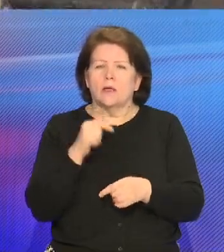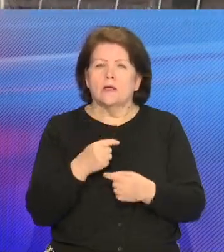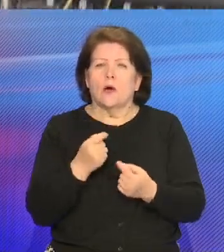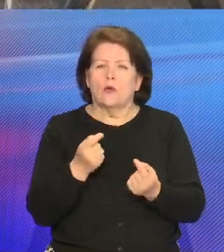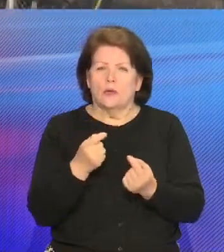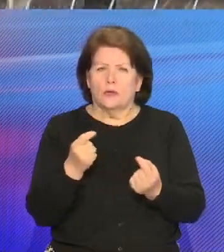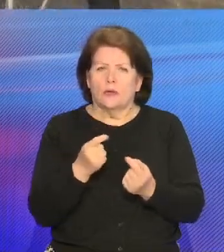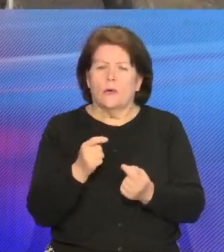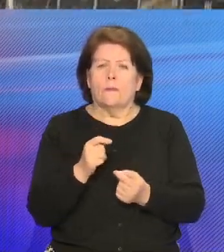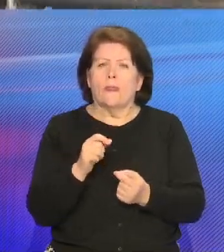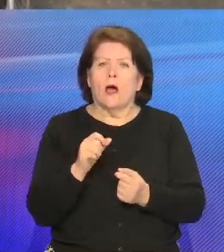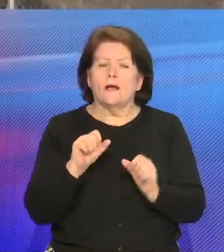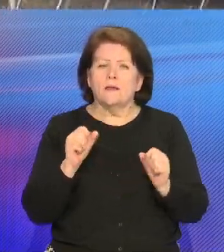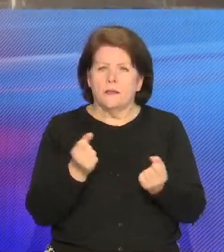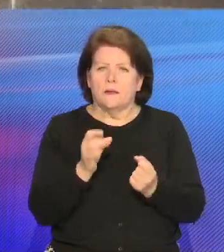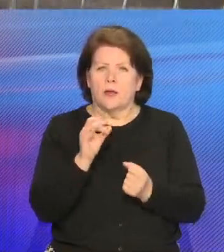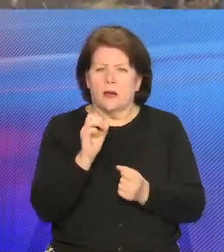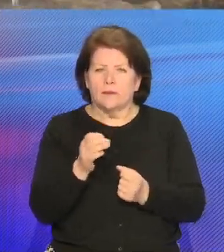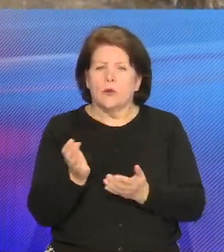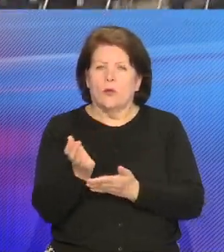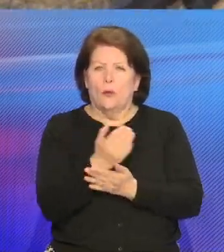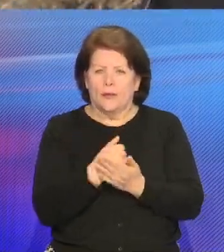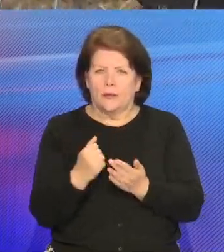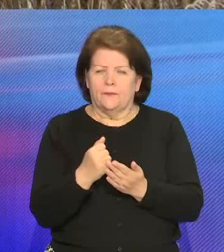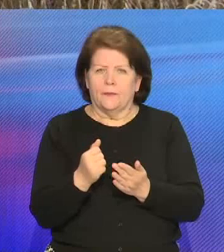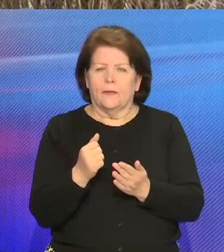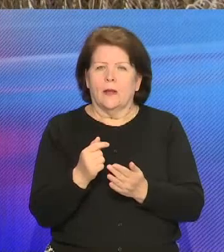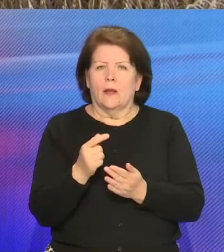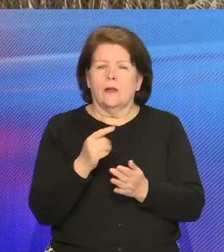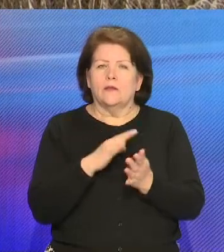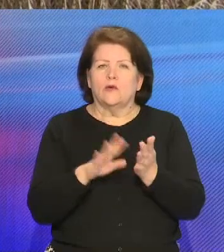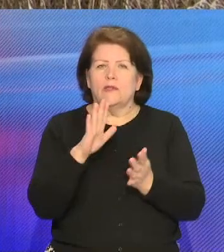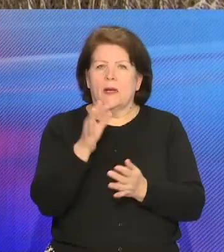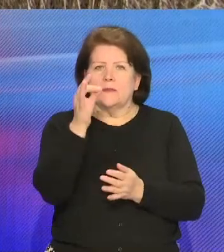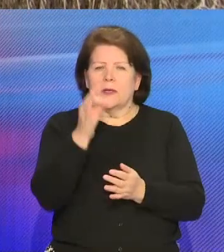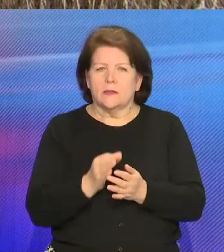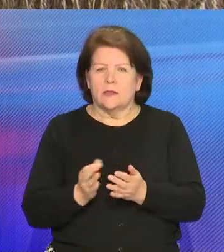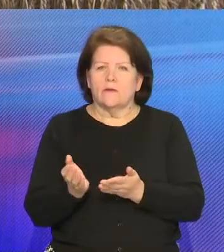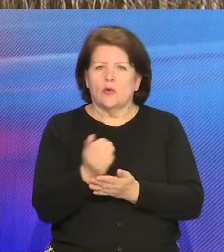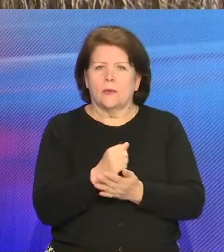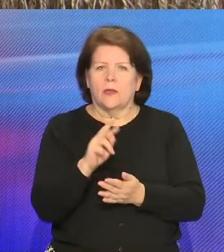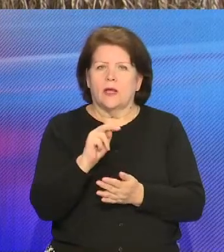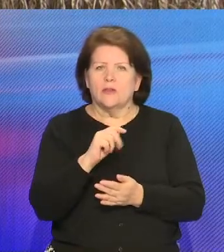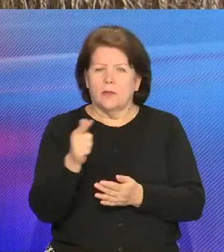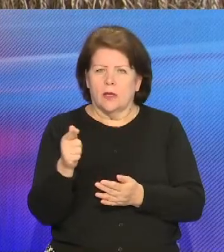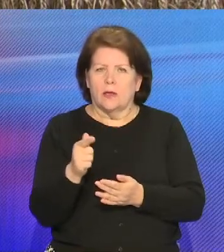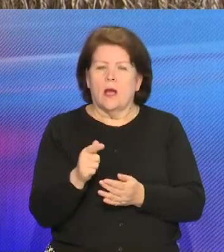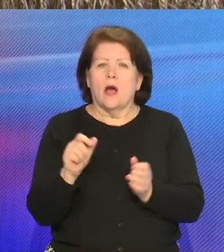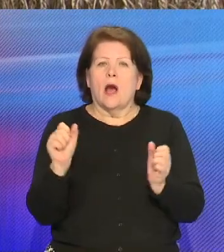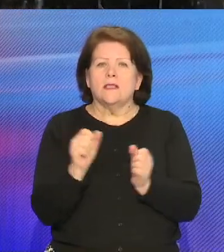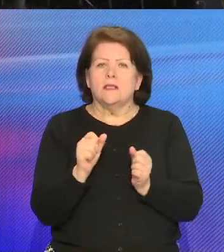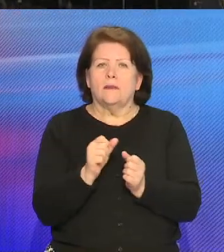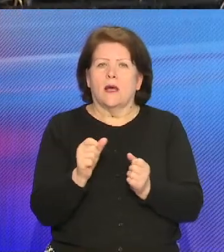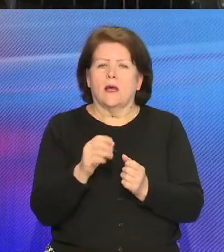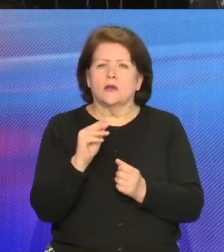азимы, ячмень и рапс по в области убраны. На 95% сжаты яровые ячмень. На 70% азимая жита. На